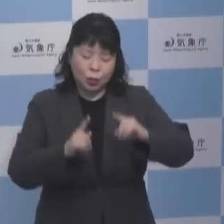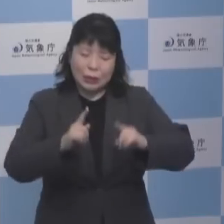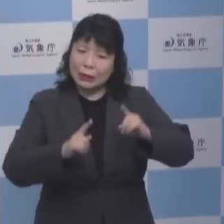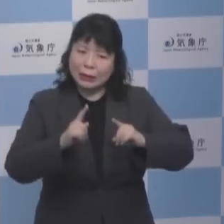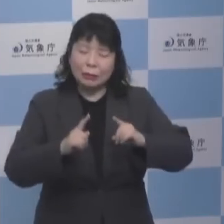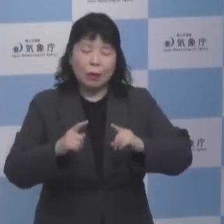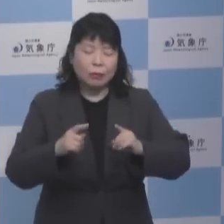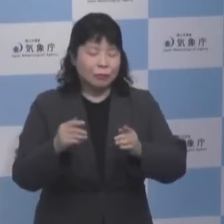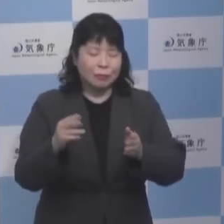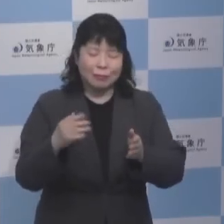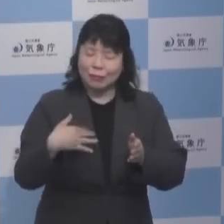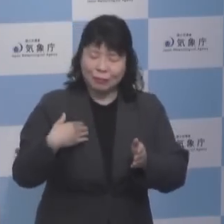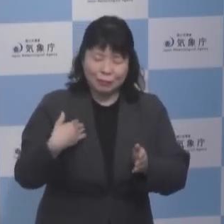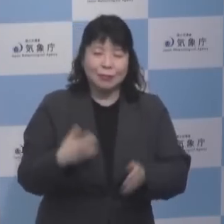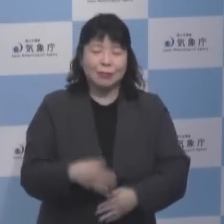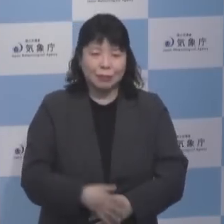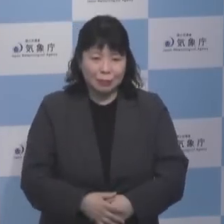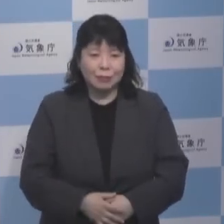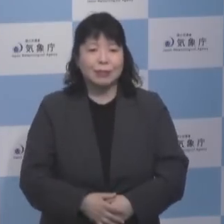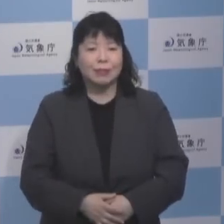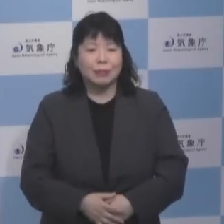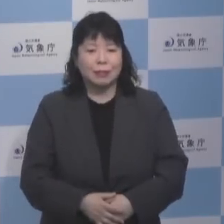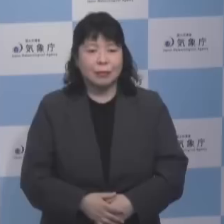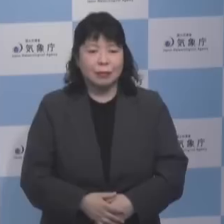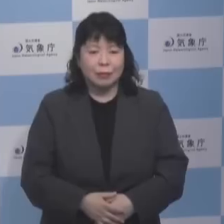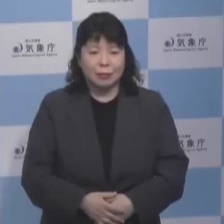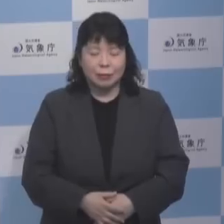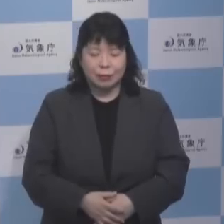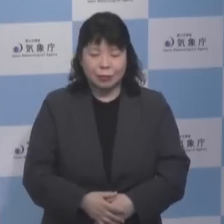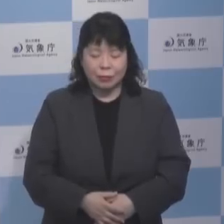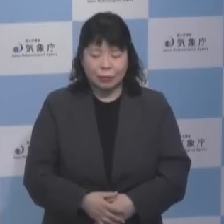るほど、 はい、 あの 方向としては